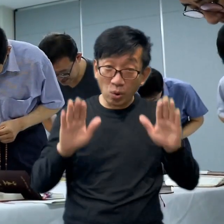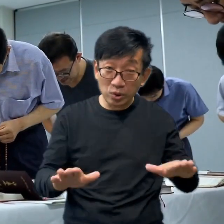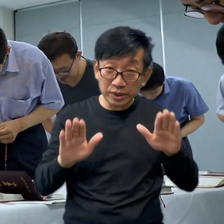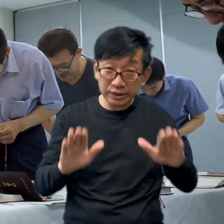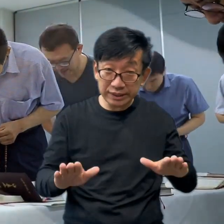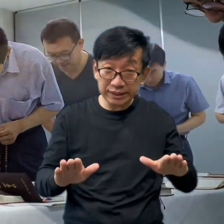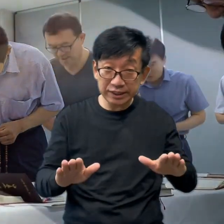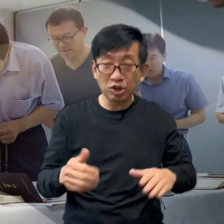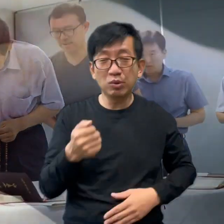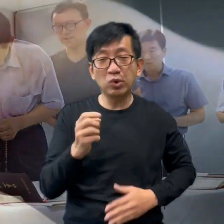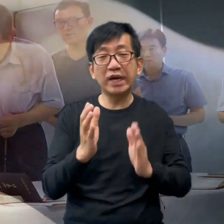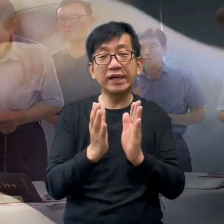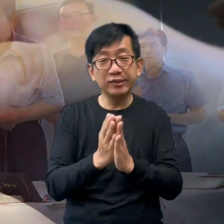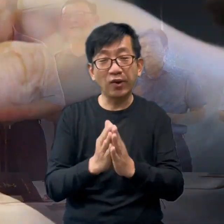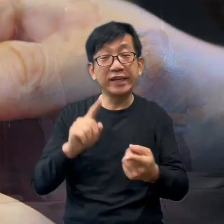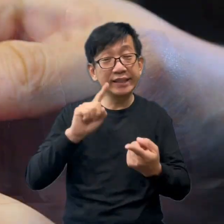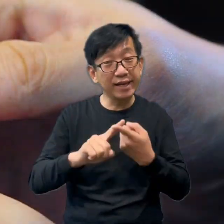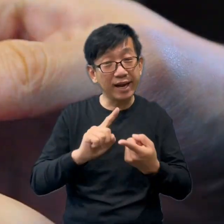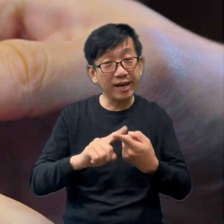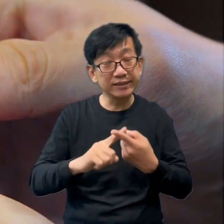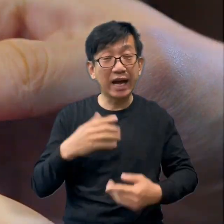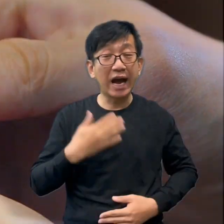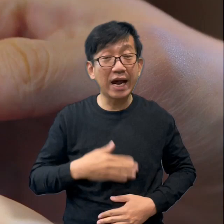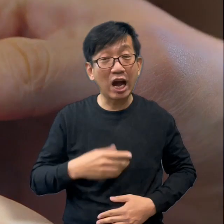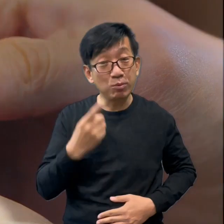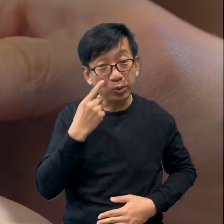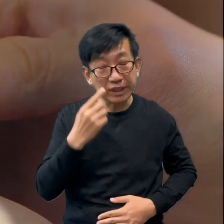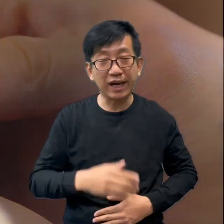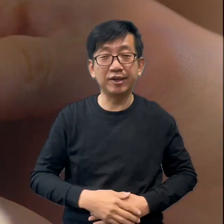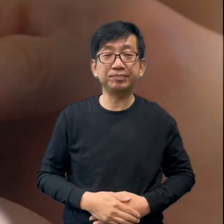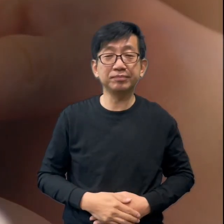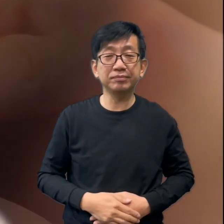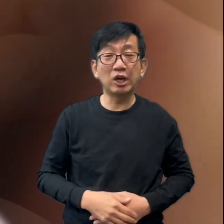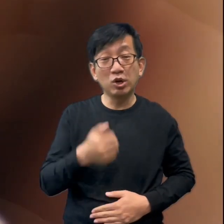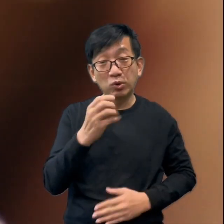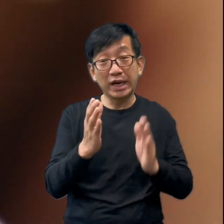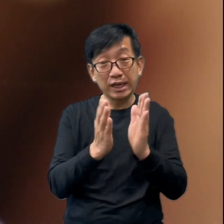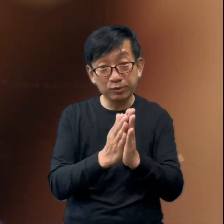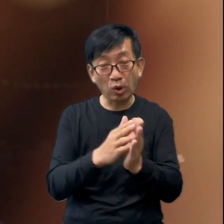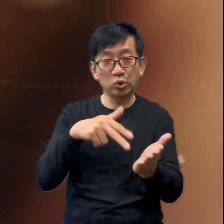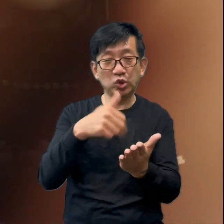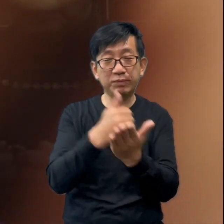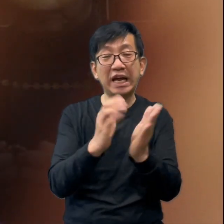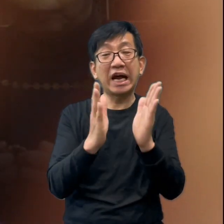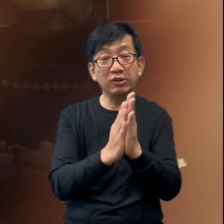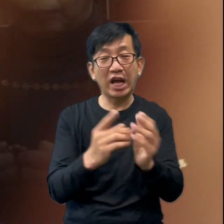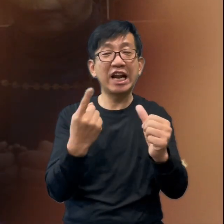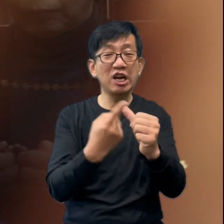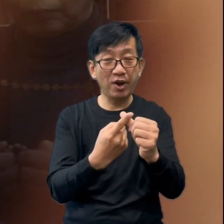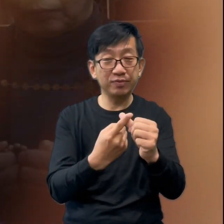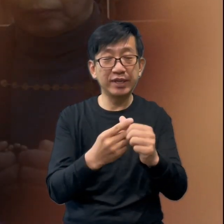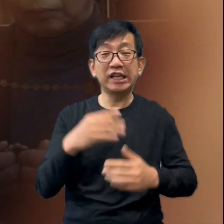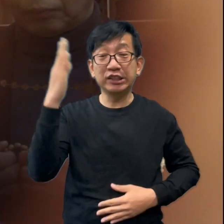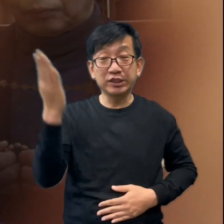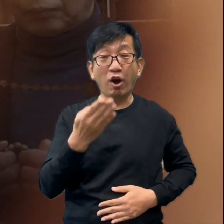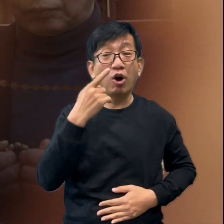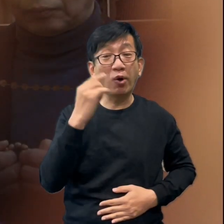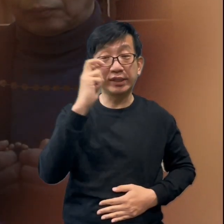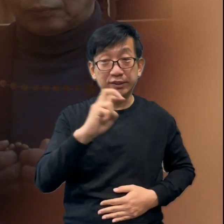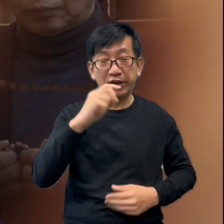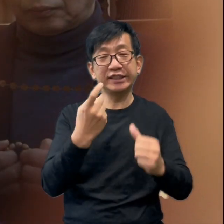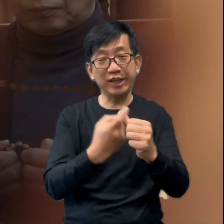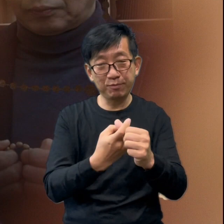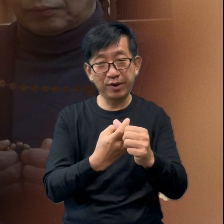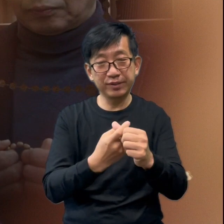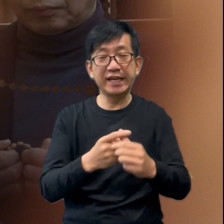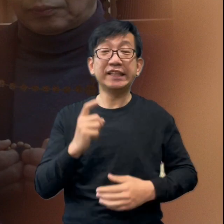한데요. 오늘은 묵주기도에 대해서 한번 알아볼까요? 묵주기도는 주님의 기도